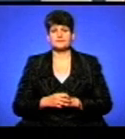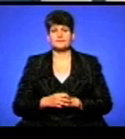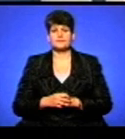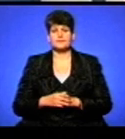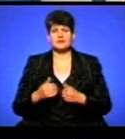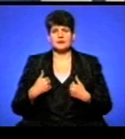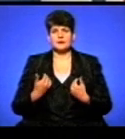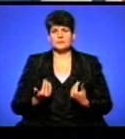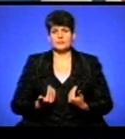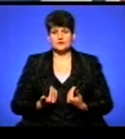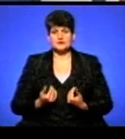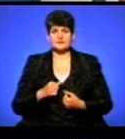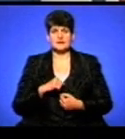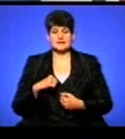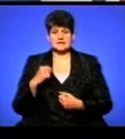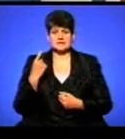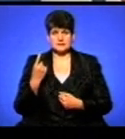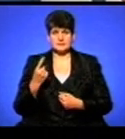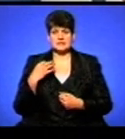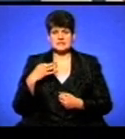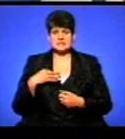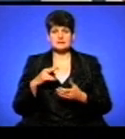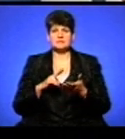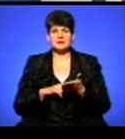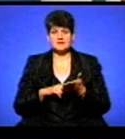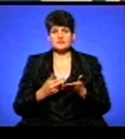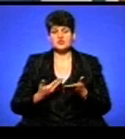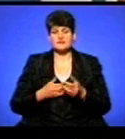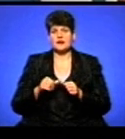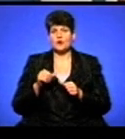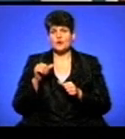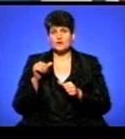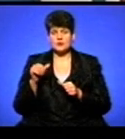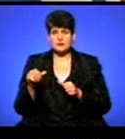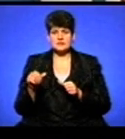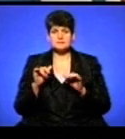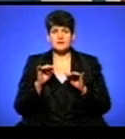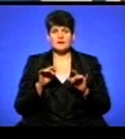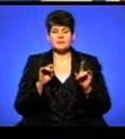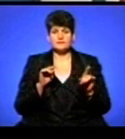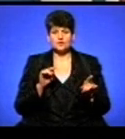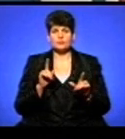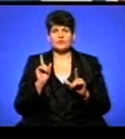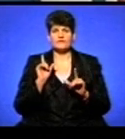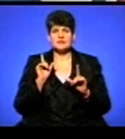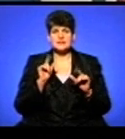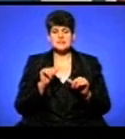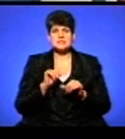Я проживаю сама, в мене син приєднаний, але він живе окремо. Але справа в тому, що він їздить за